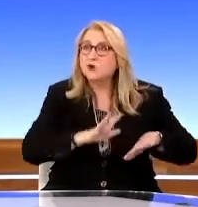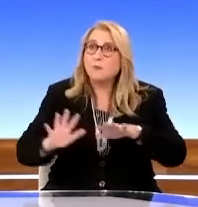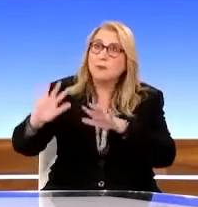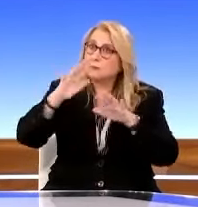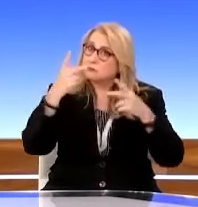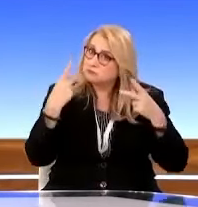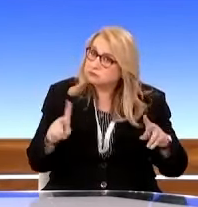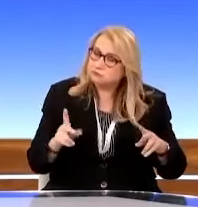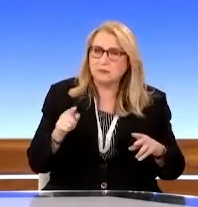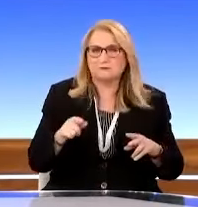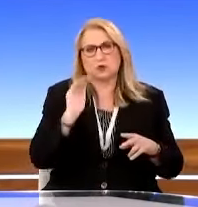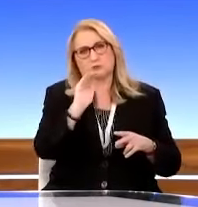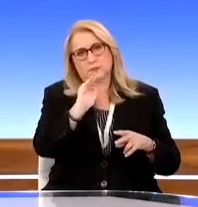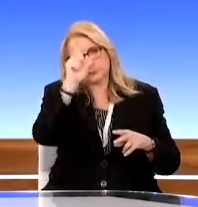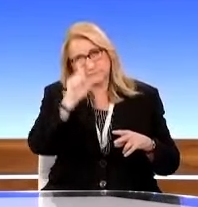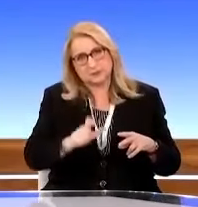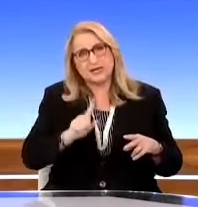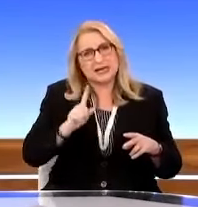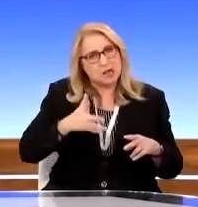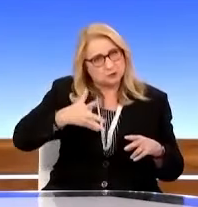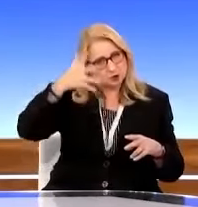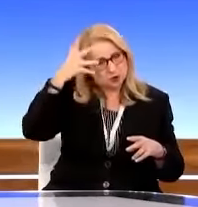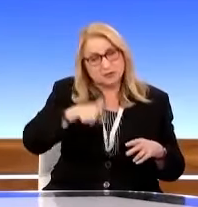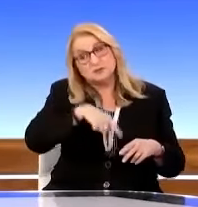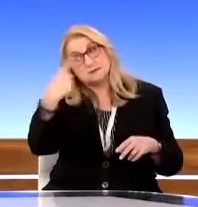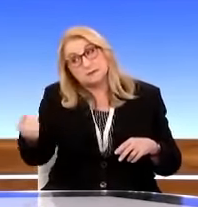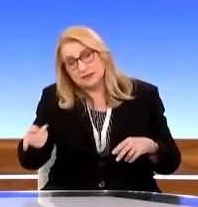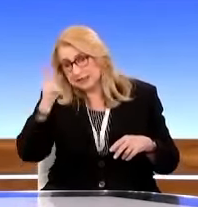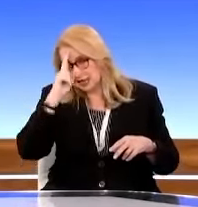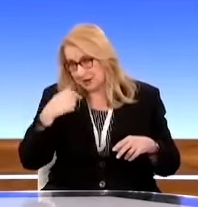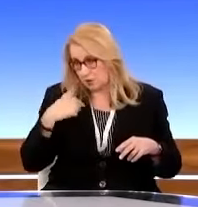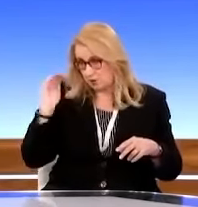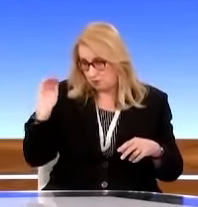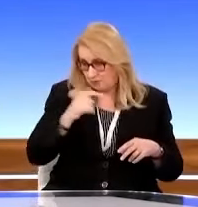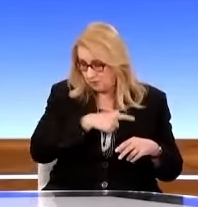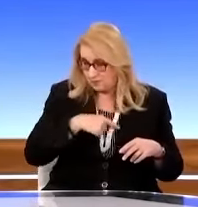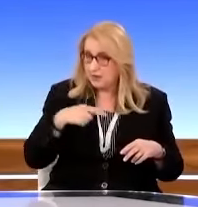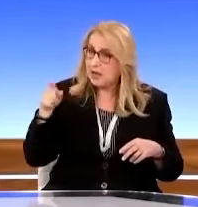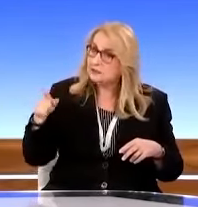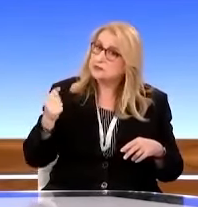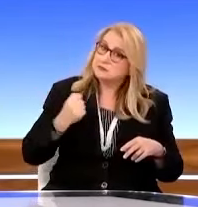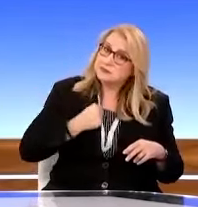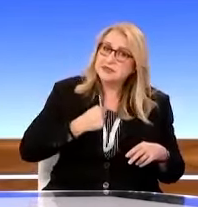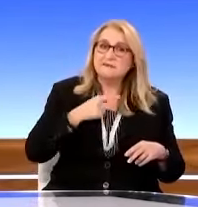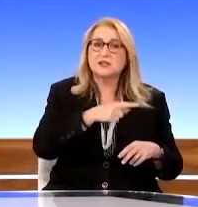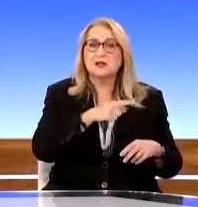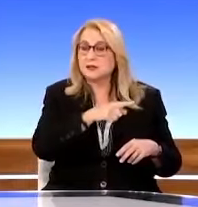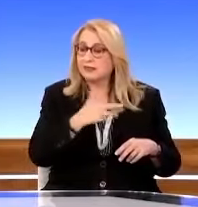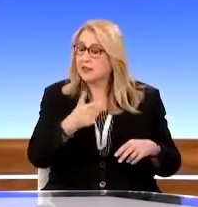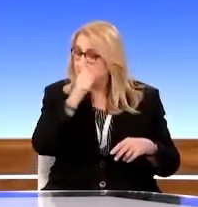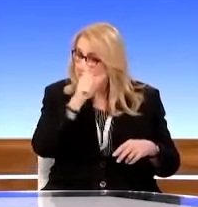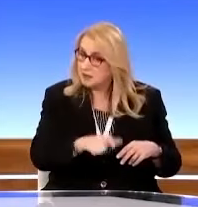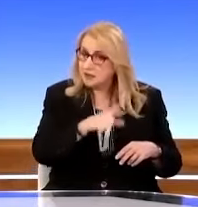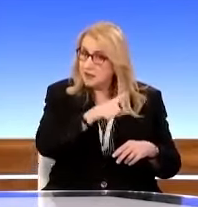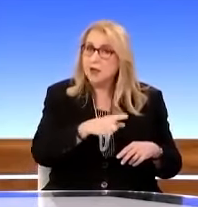προς εσάς. Έχετε την επιβεβαίωση του κυρίου Μητσοτάκη ότι η Ελλάδα δεν πρόκειται να ανοίξει και δεν